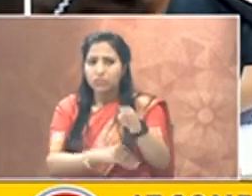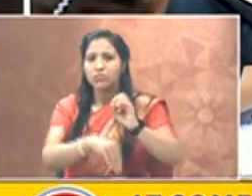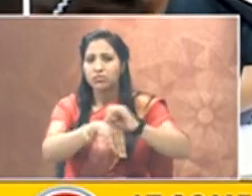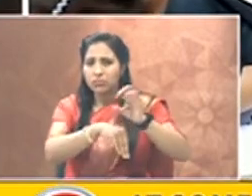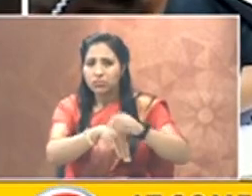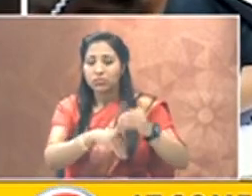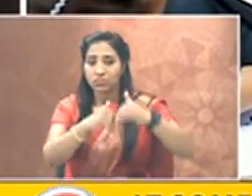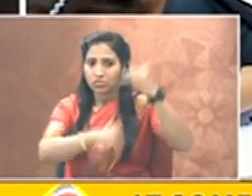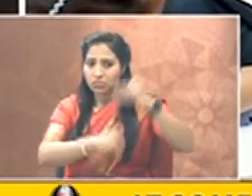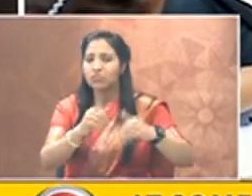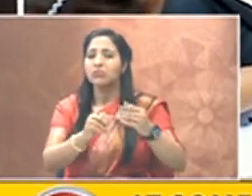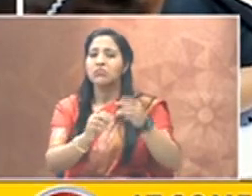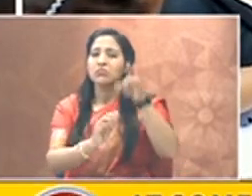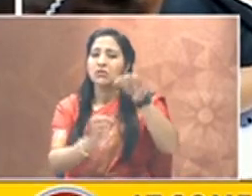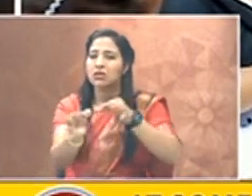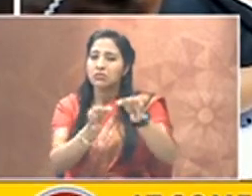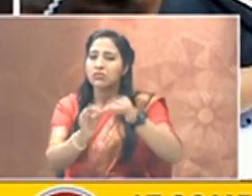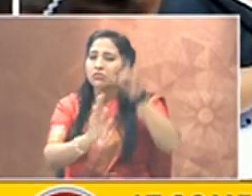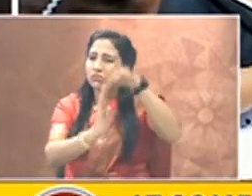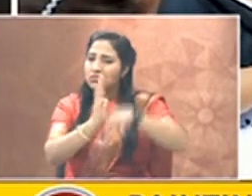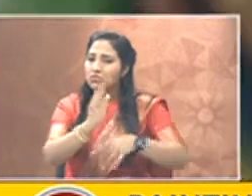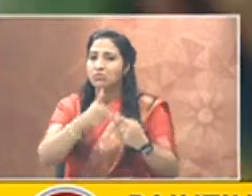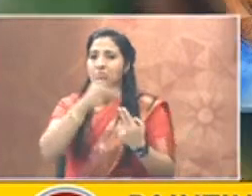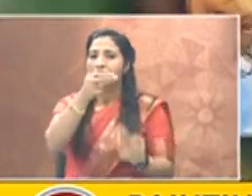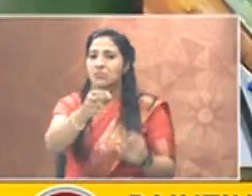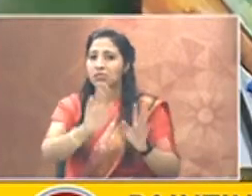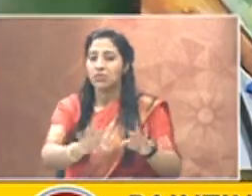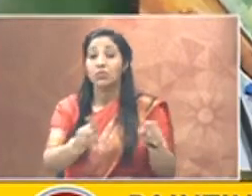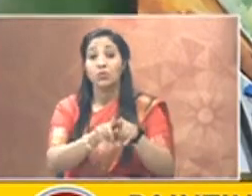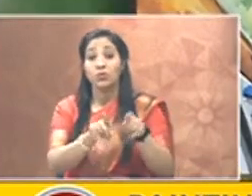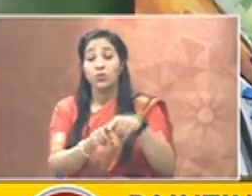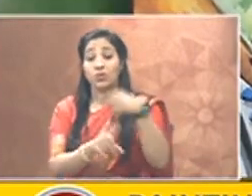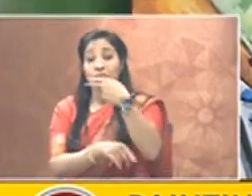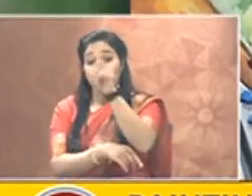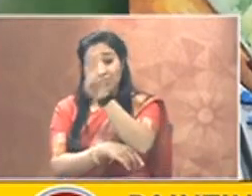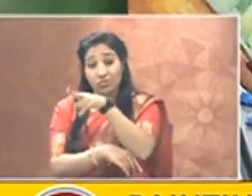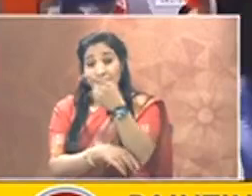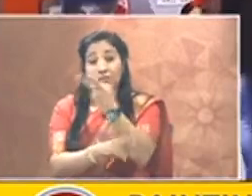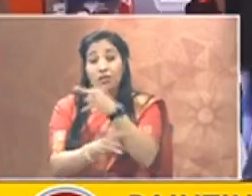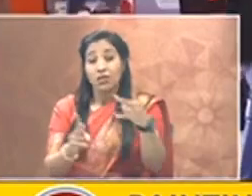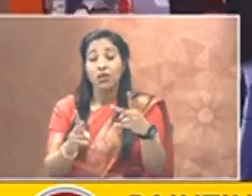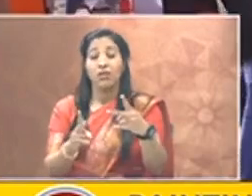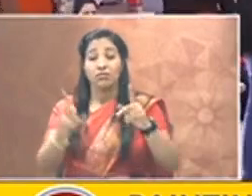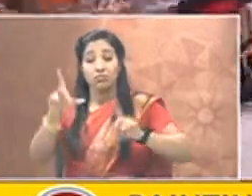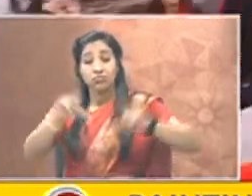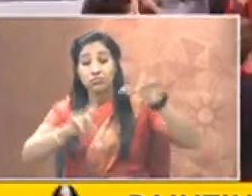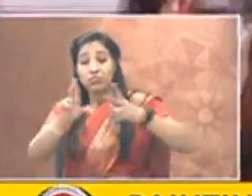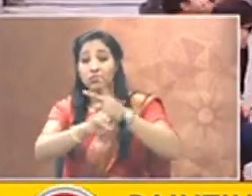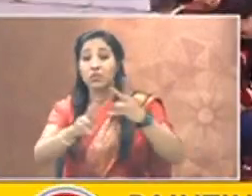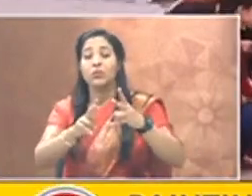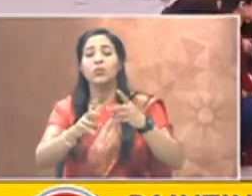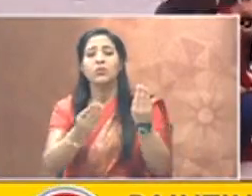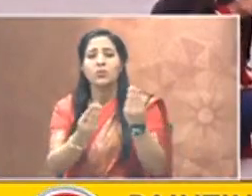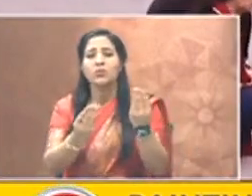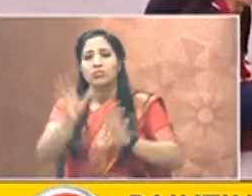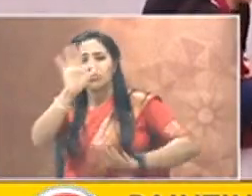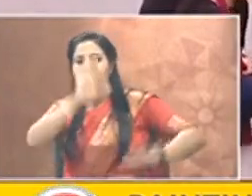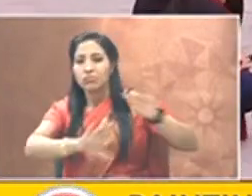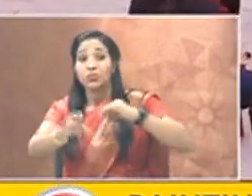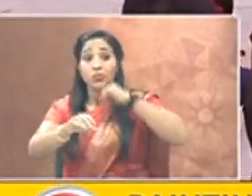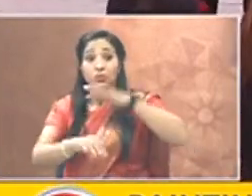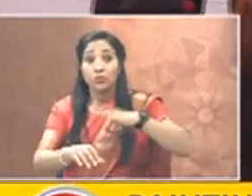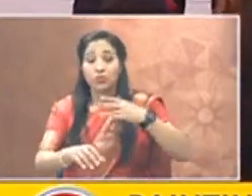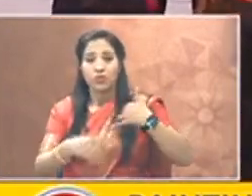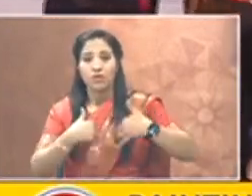को मतदान के बारे में बता रहे हैं, कहीं पेंटिंग बनाकर, कहीं नुक्कड़ नाटकों के जरिए युवाओं